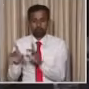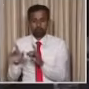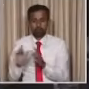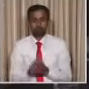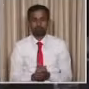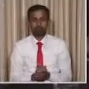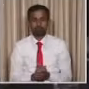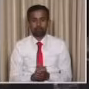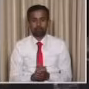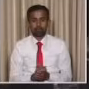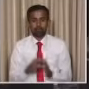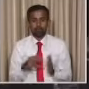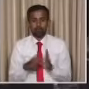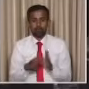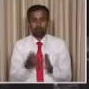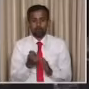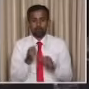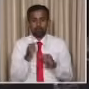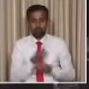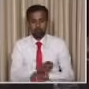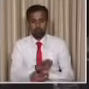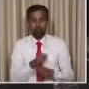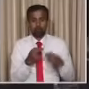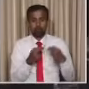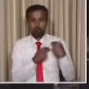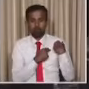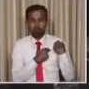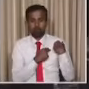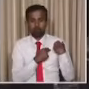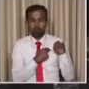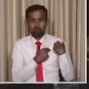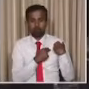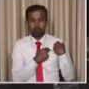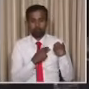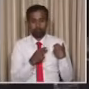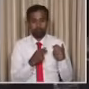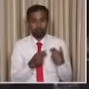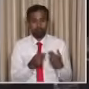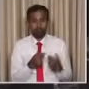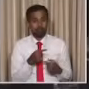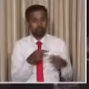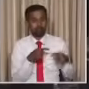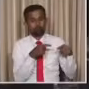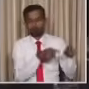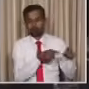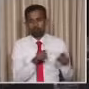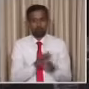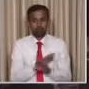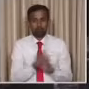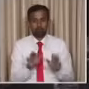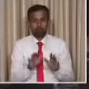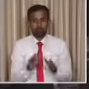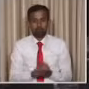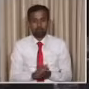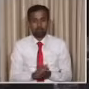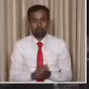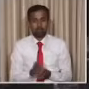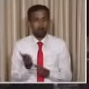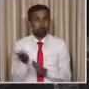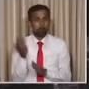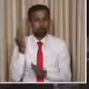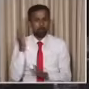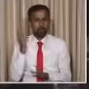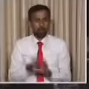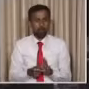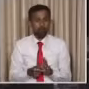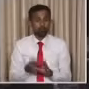තීන්දුවක් ආර්ථිකයේ බංකොලොත් කිරීමේ වගකීම ඒ අයට විතරක් නෙමෙයි වැටෙන්නේ මේ පහුගිය දශක